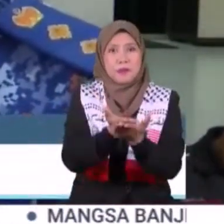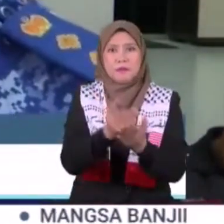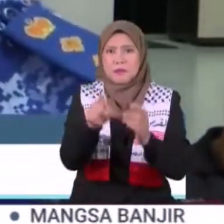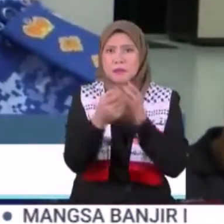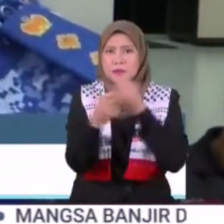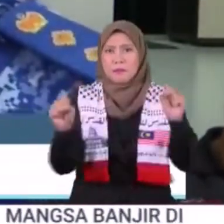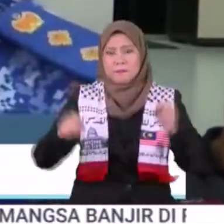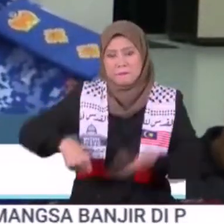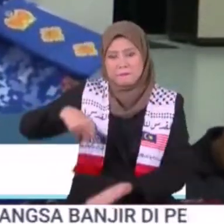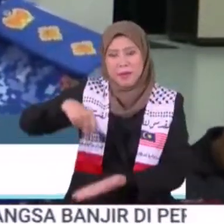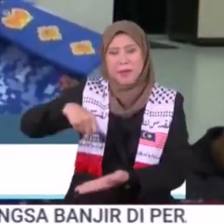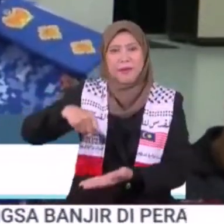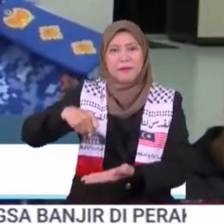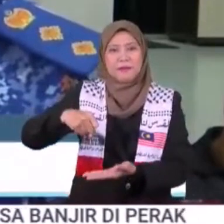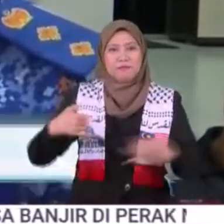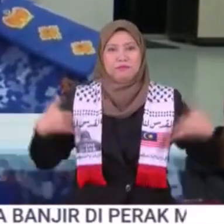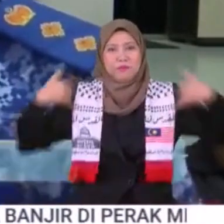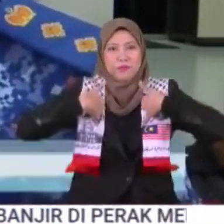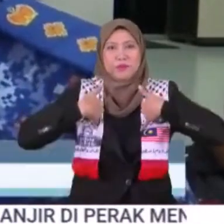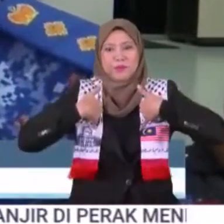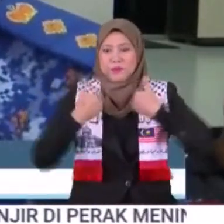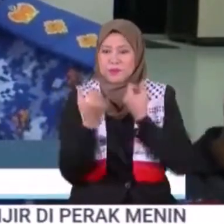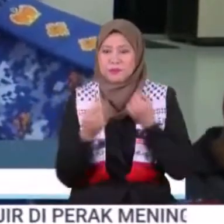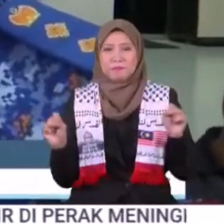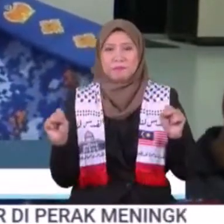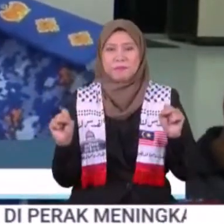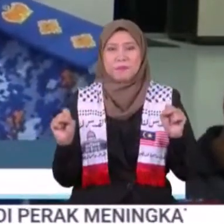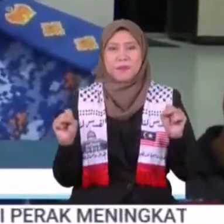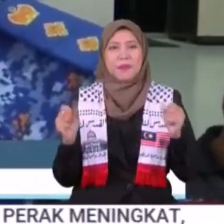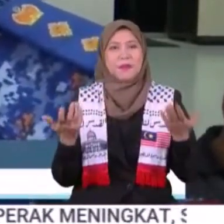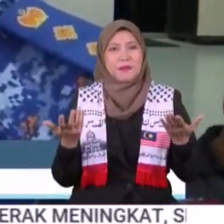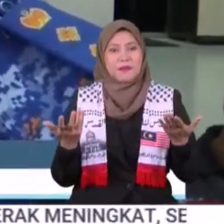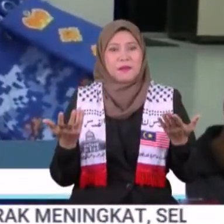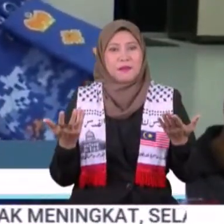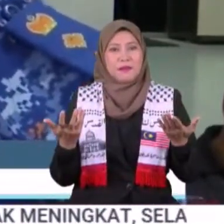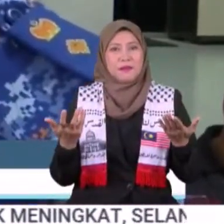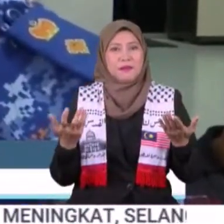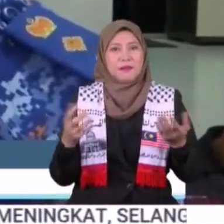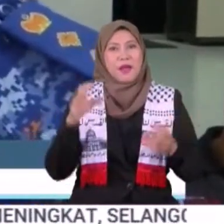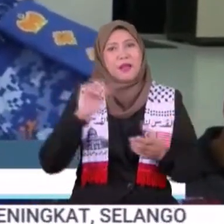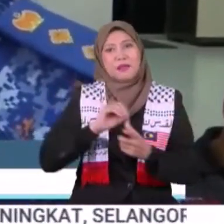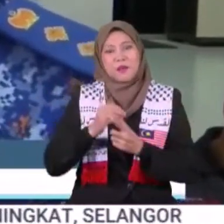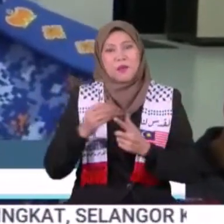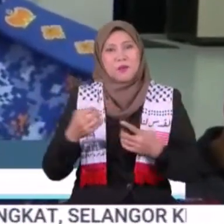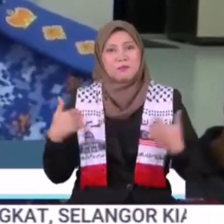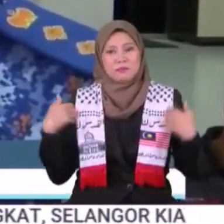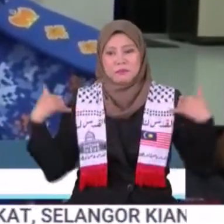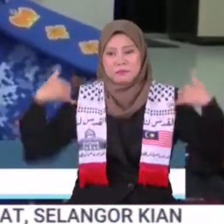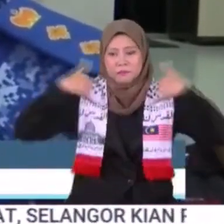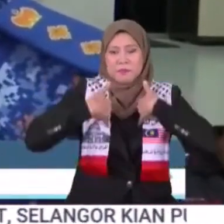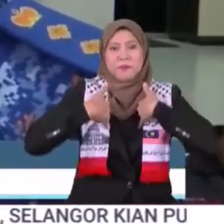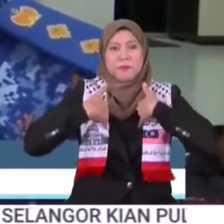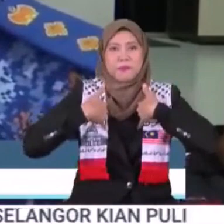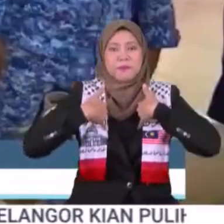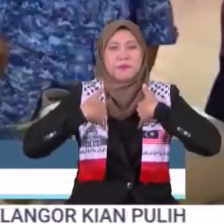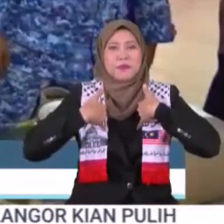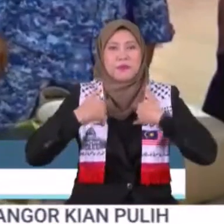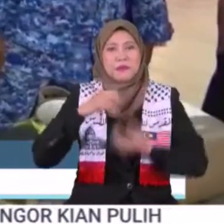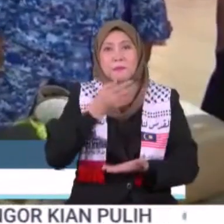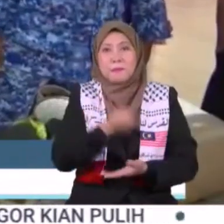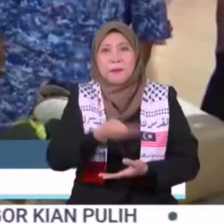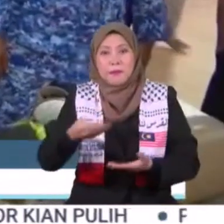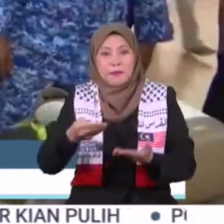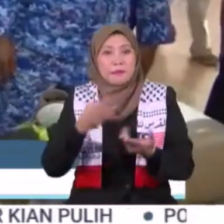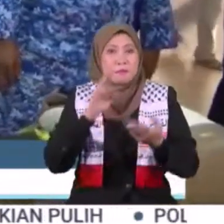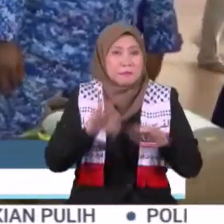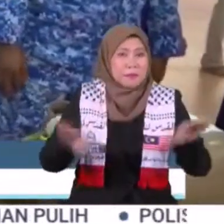bed ready to go ataupun bed siap siaga atau ada juga orang kata grab bag. Bag ni kita kena letakkan kita